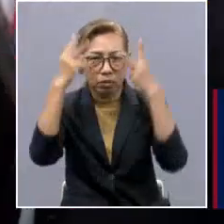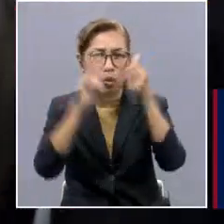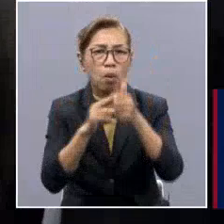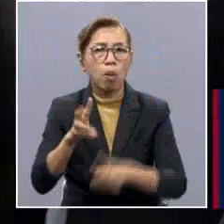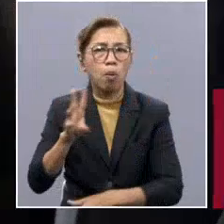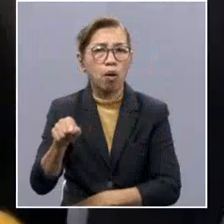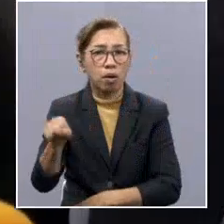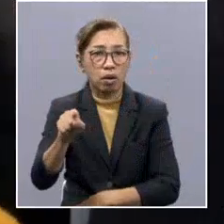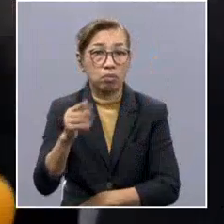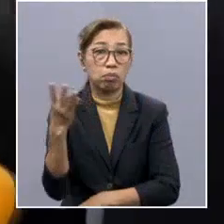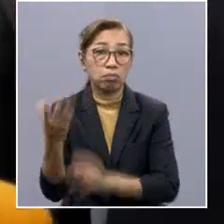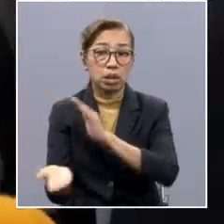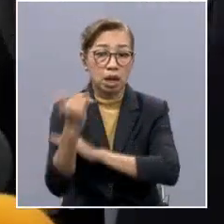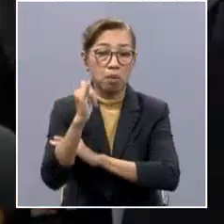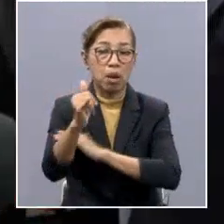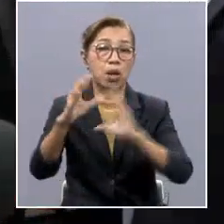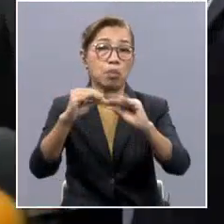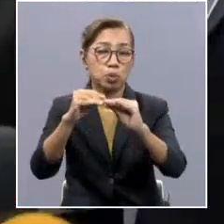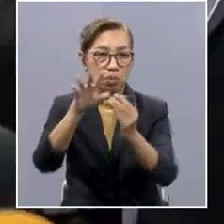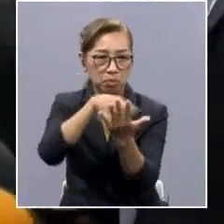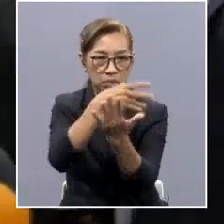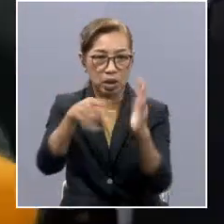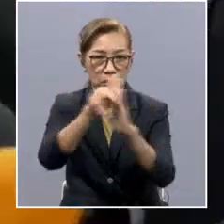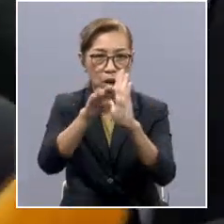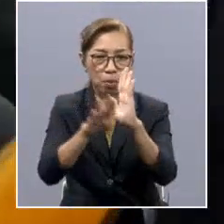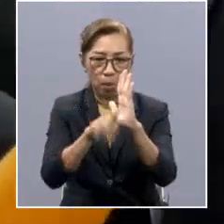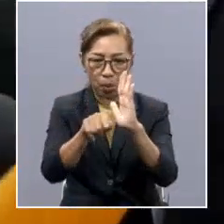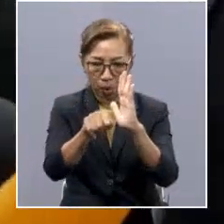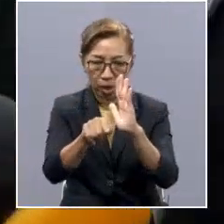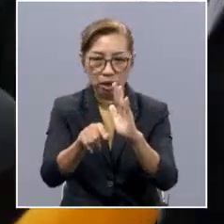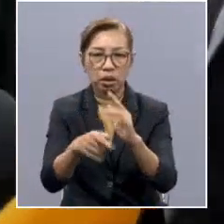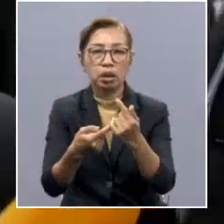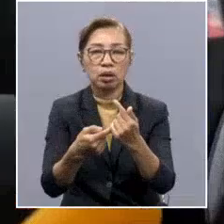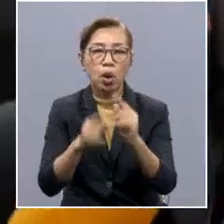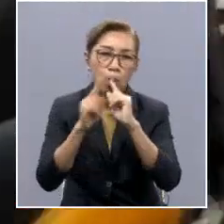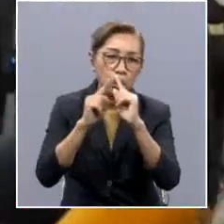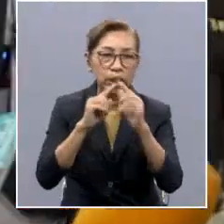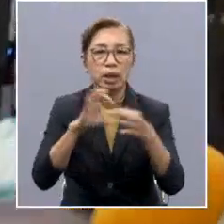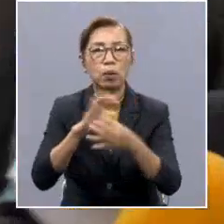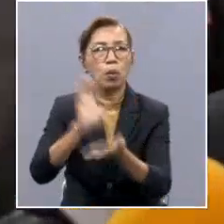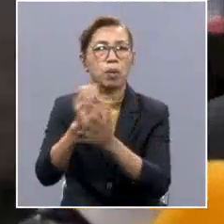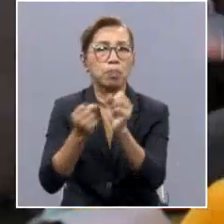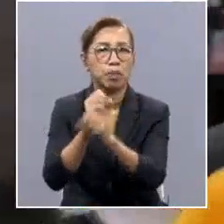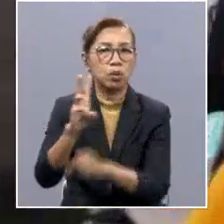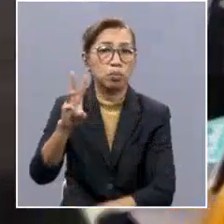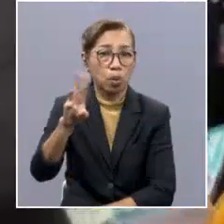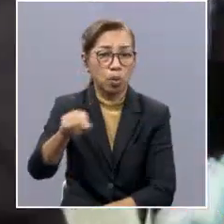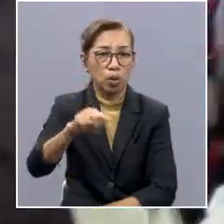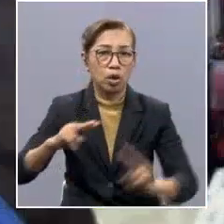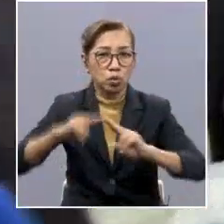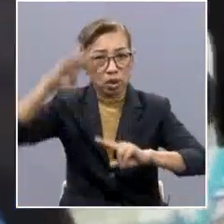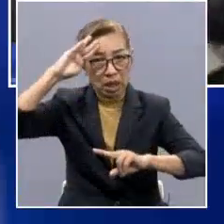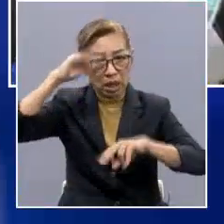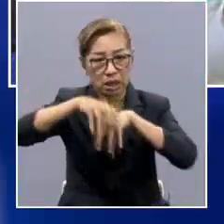ไปประชุมนะมอบนโยบายกำกับติดตามปฏิบัติราชการในภูมิภาคประจำปีงบประมาณ66อ่ะครับที่สำนักงานปลัดกระทรวงกลาโหม